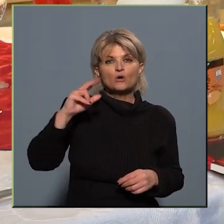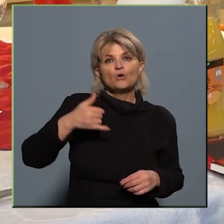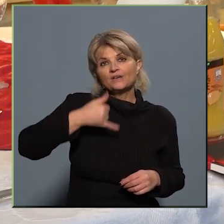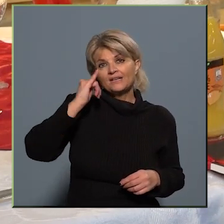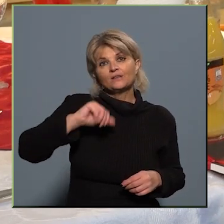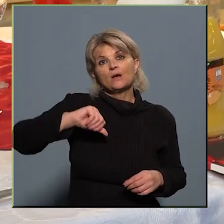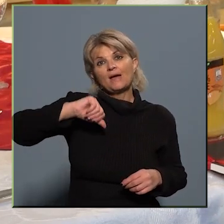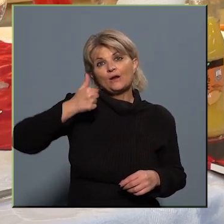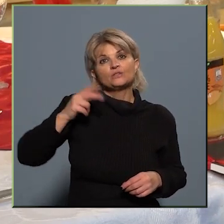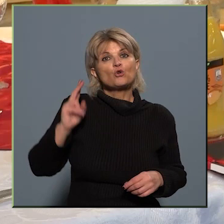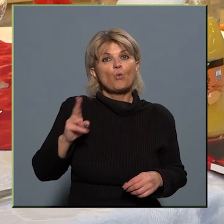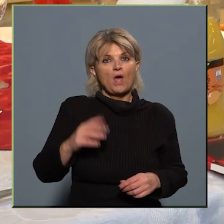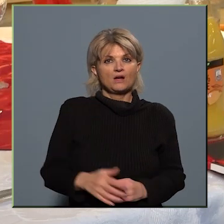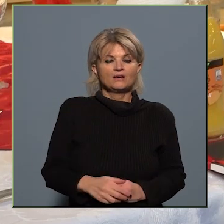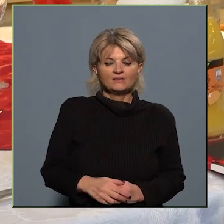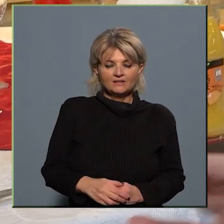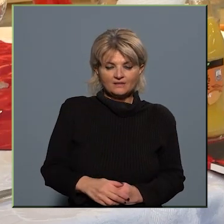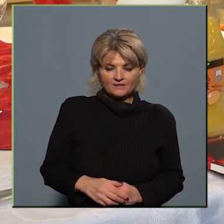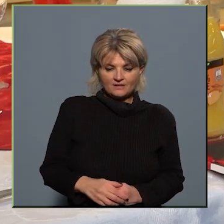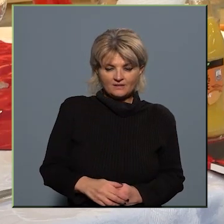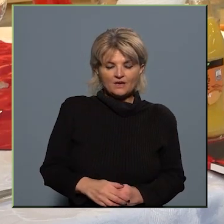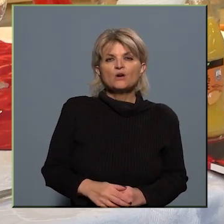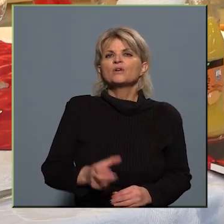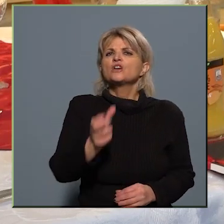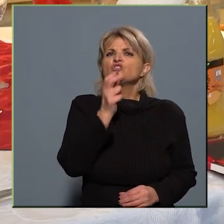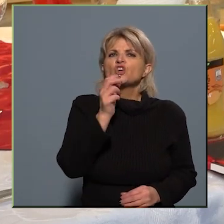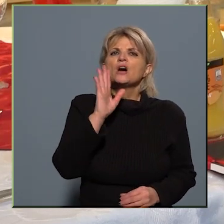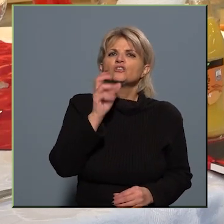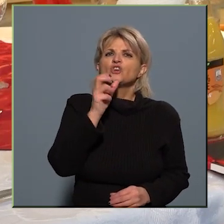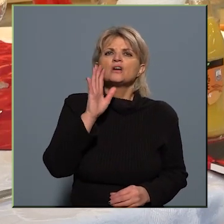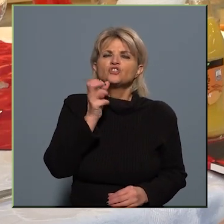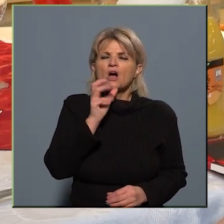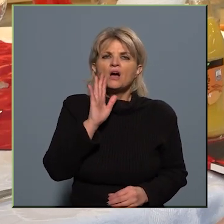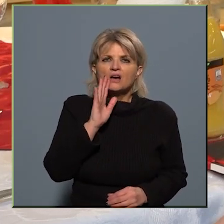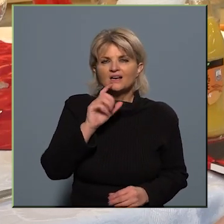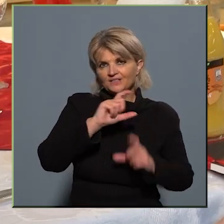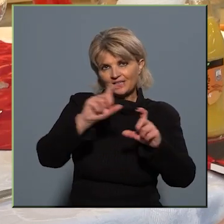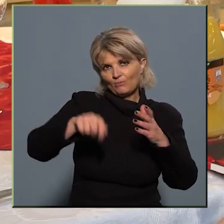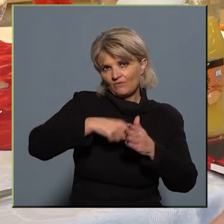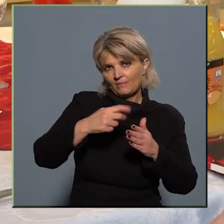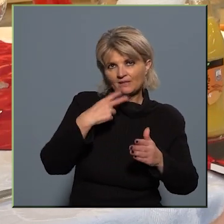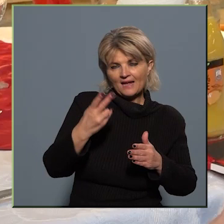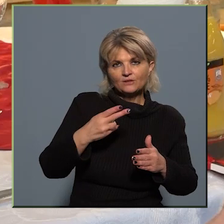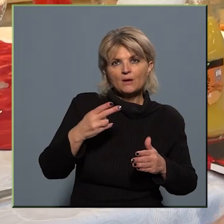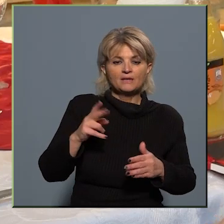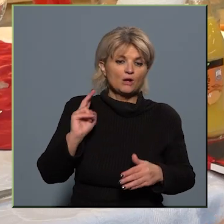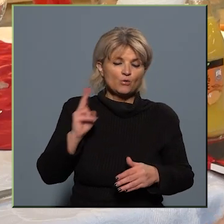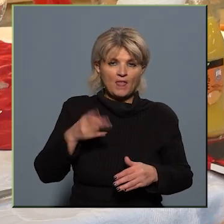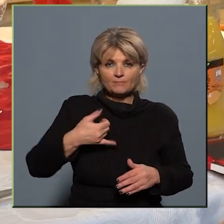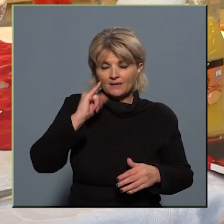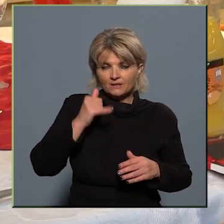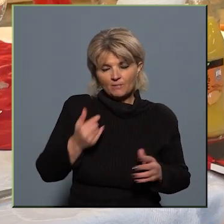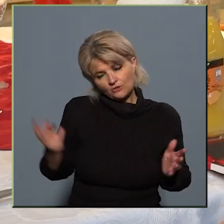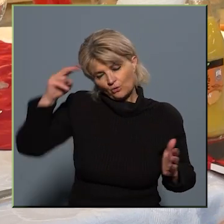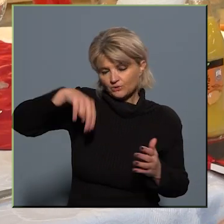kólát. És amikor a Csacsacsa című filmet én láttam, akkor nagyon visszajött ez a dolog, mert rosszul lettem a kólától, mert